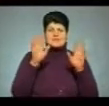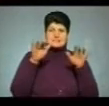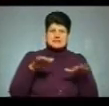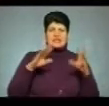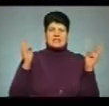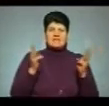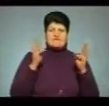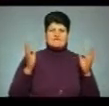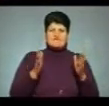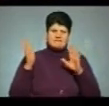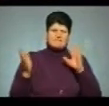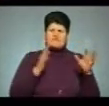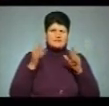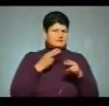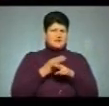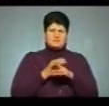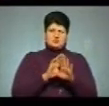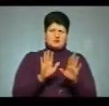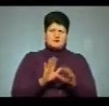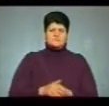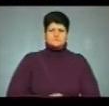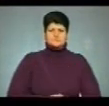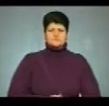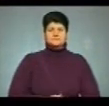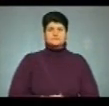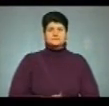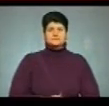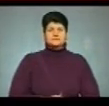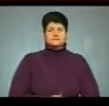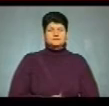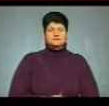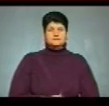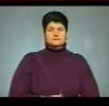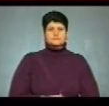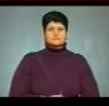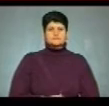їм нічого не загрожує. Анжела Шова, Оксана Галіяш, новини.